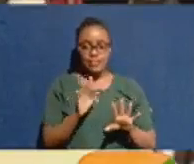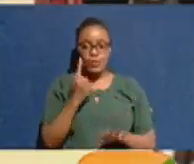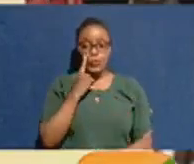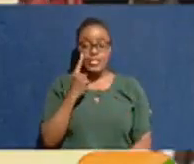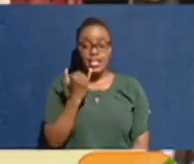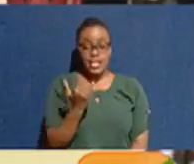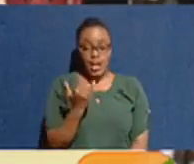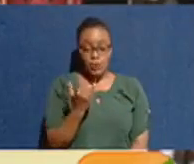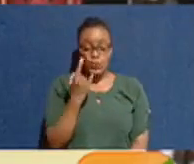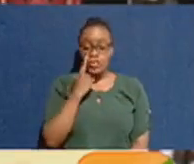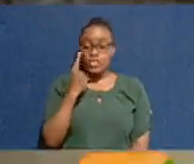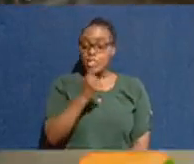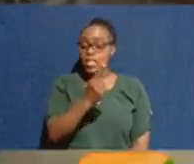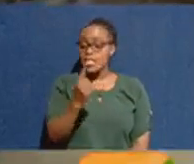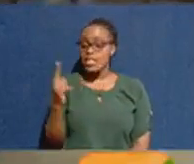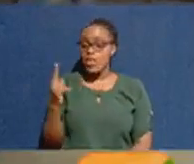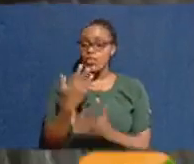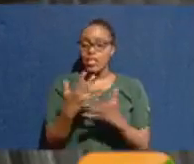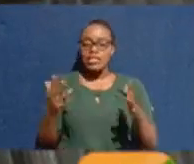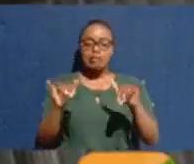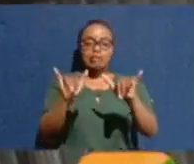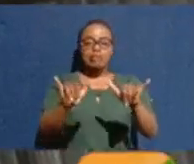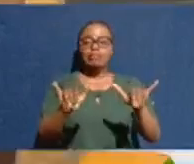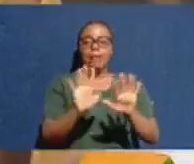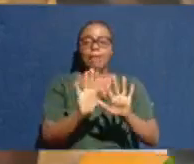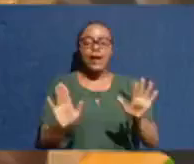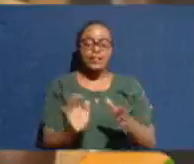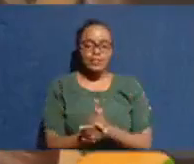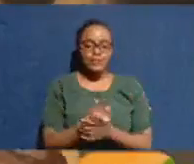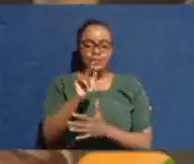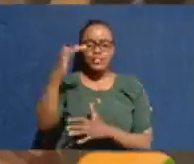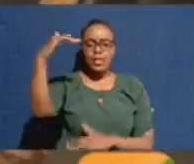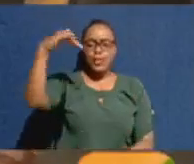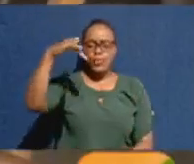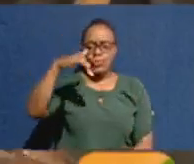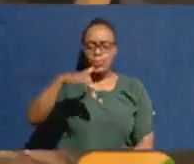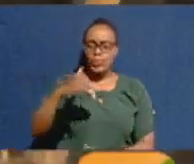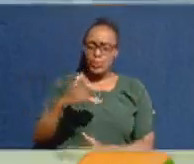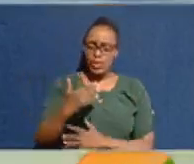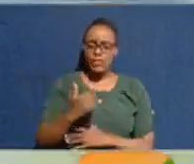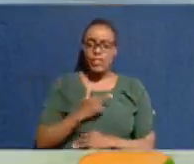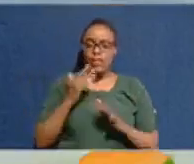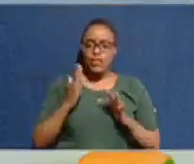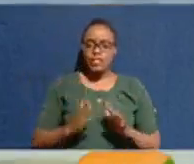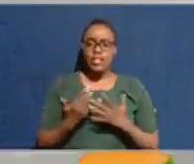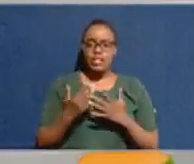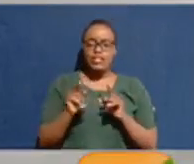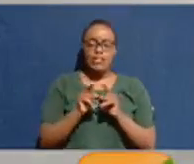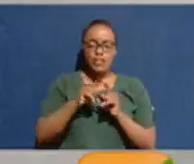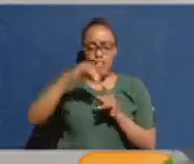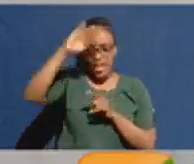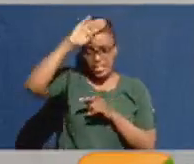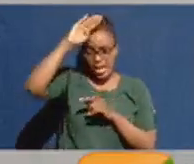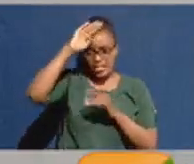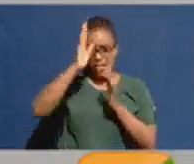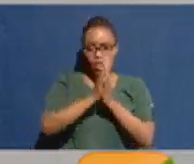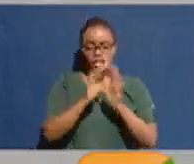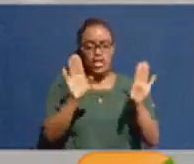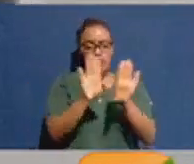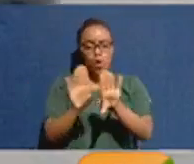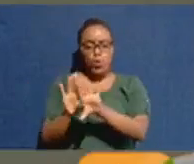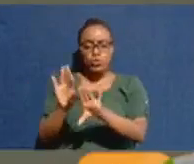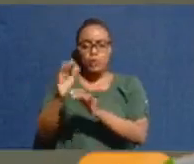hapa, hizi mali ziko hapa zimelala. Mnyororo huu wa upungufu wa utalii umewaathiri waendeshaji taxi na kuishia kufunga biashara